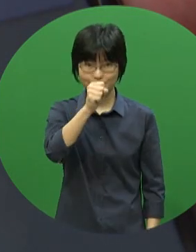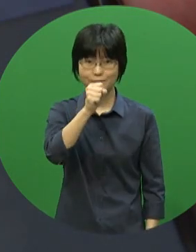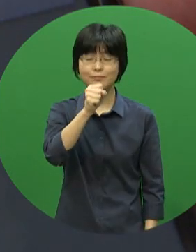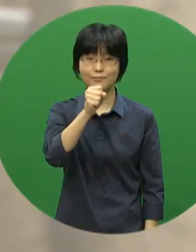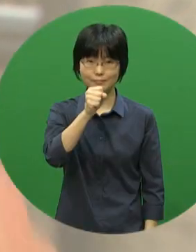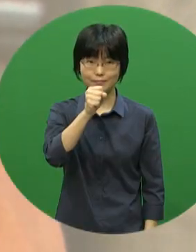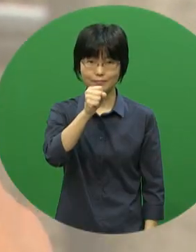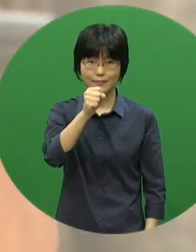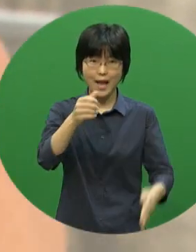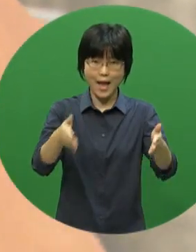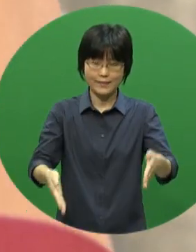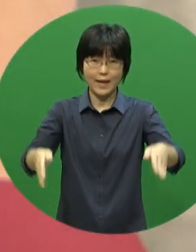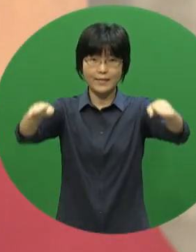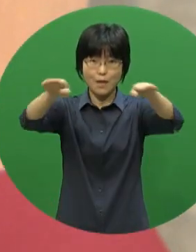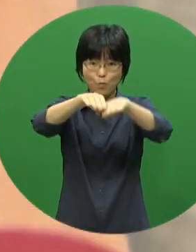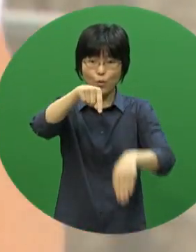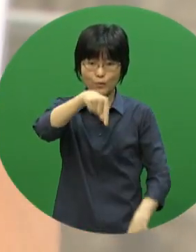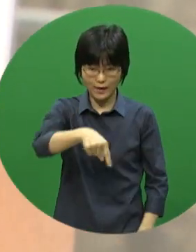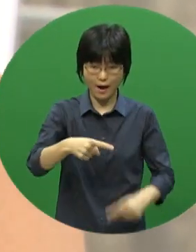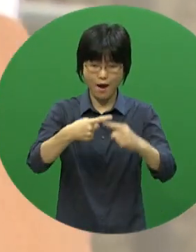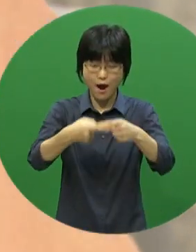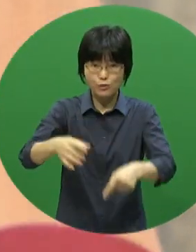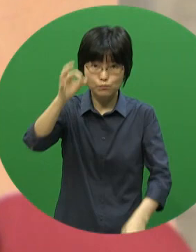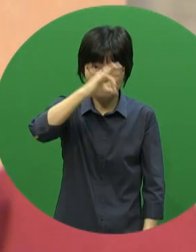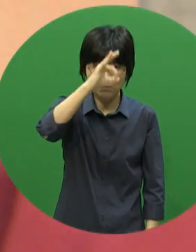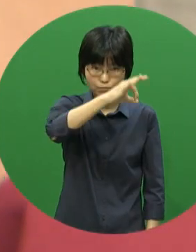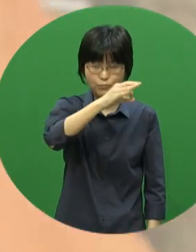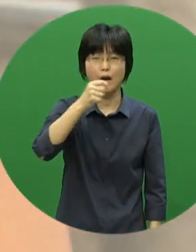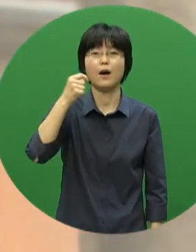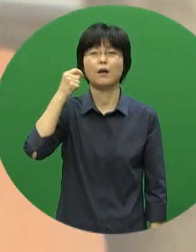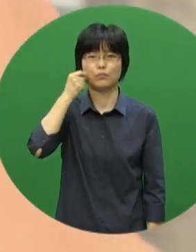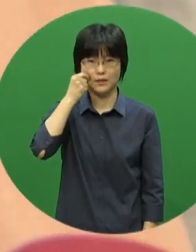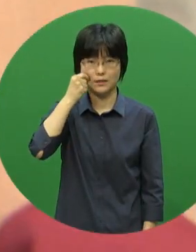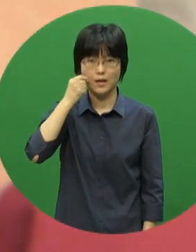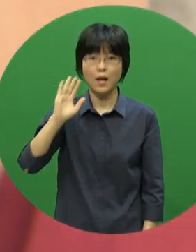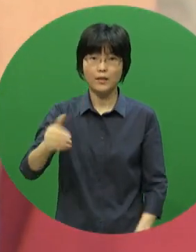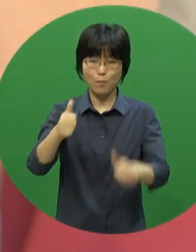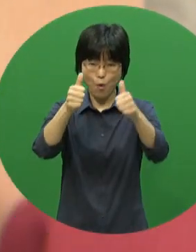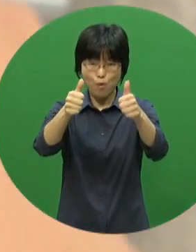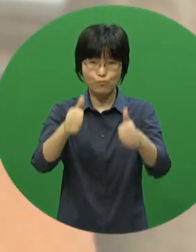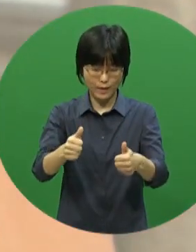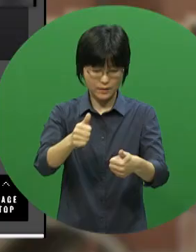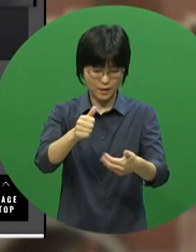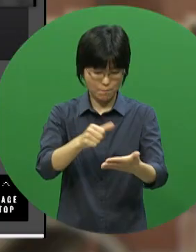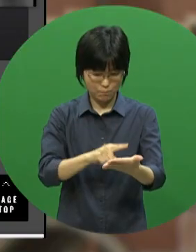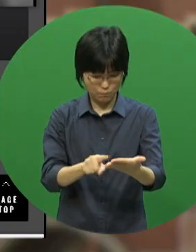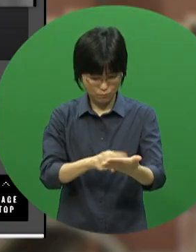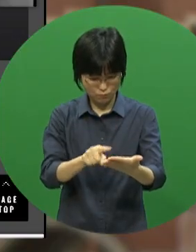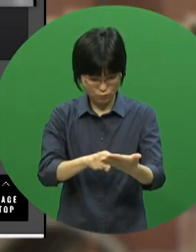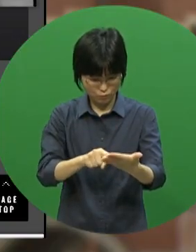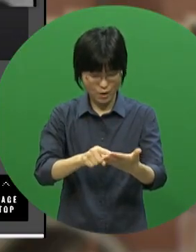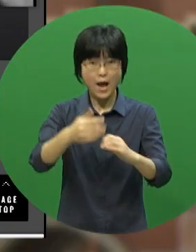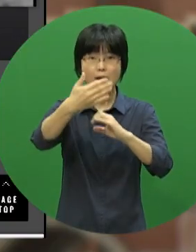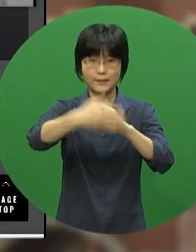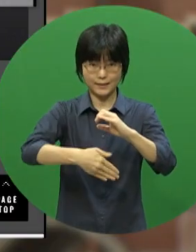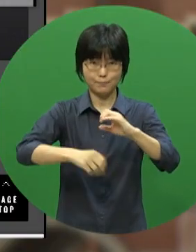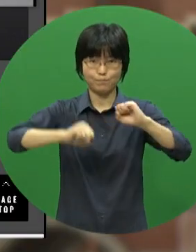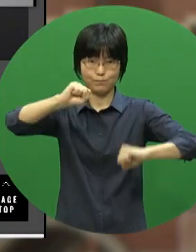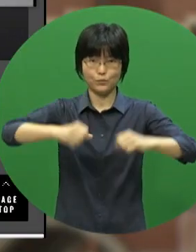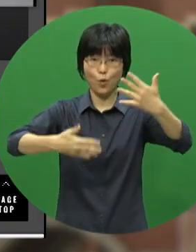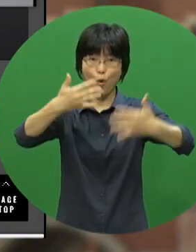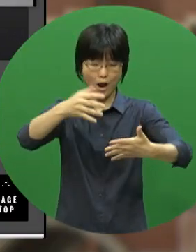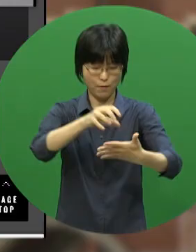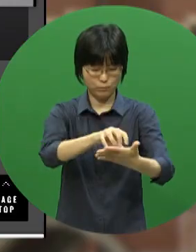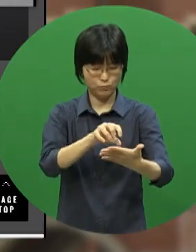利。建物の内部などは一般公開されていませんが、ホームページは写真や動画コンテンツで歴史